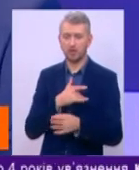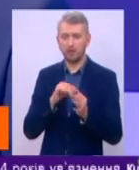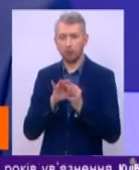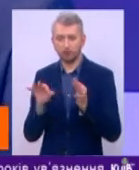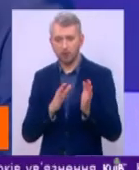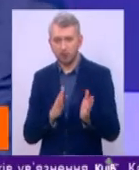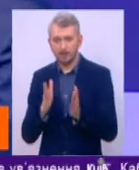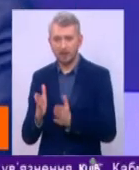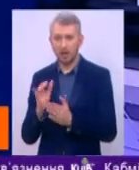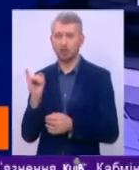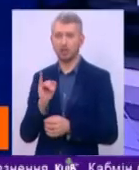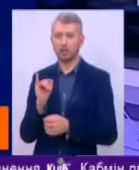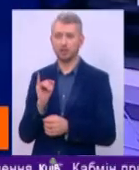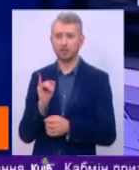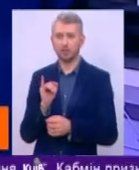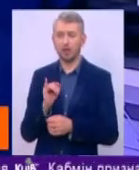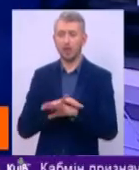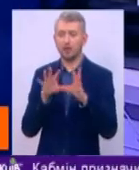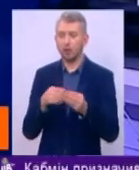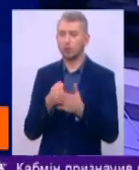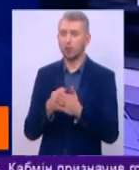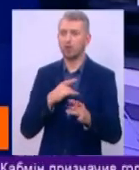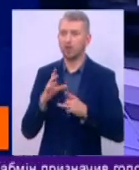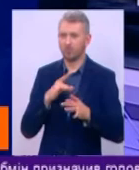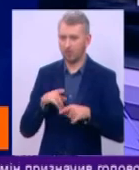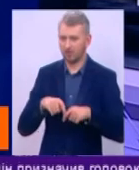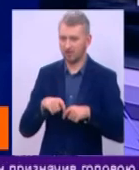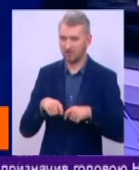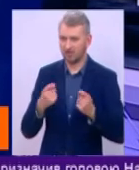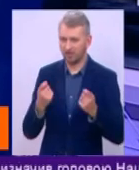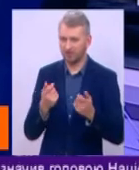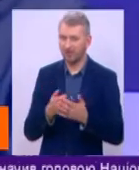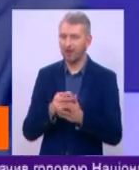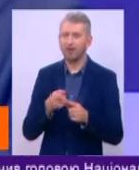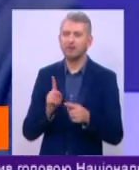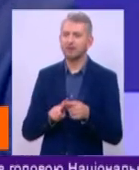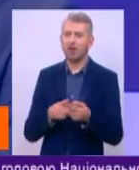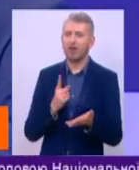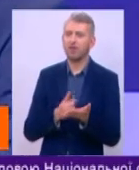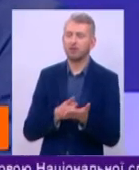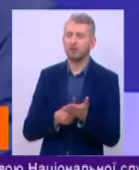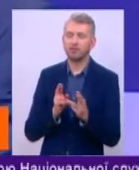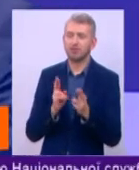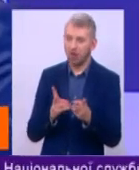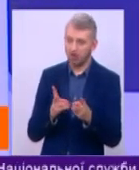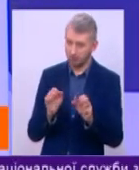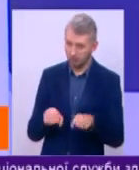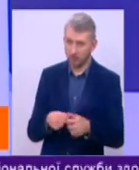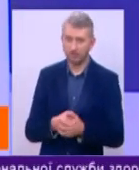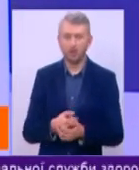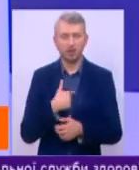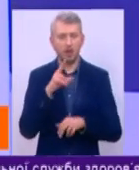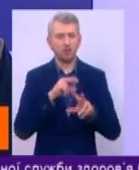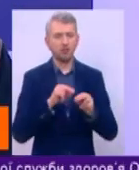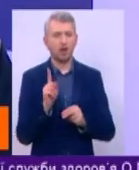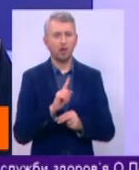серцево-судинної системи, і загалом до нервових зривів. Це якось довести, як можливо? Ну, я считаю,